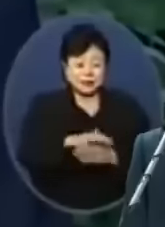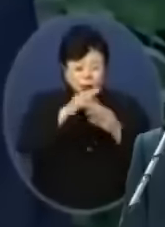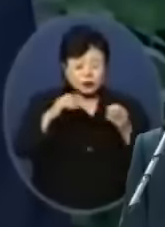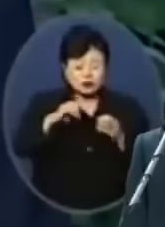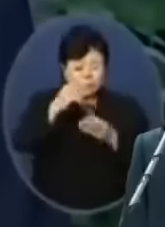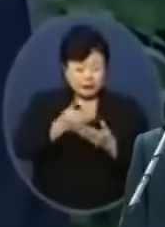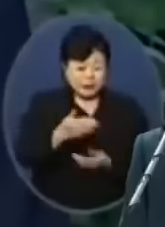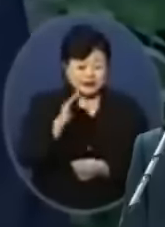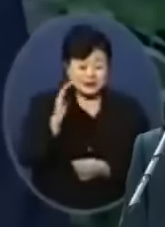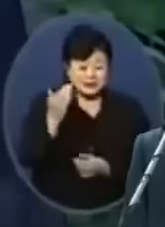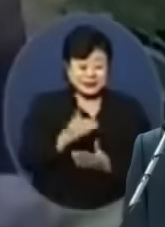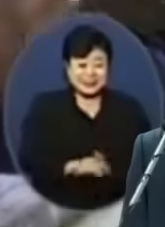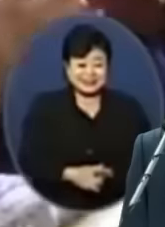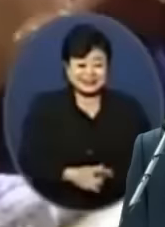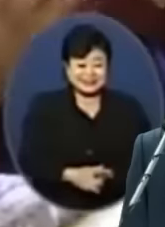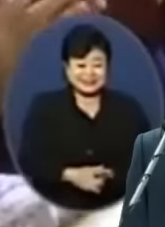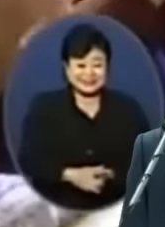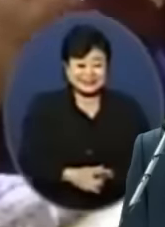응답해 주셨습니다.